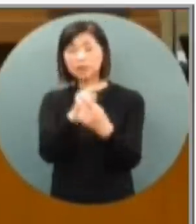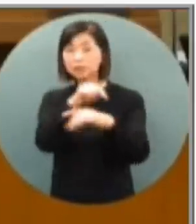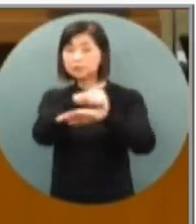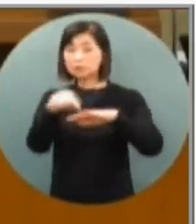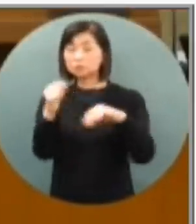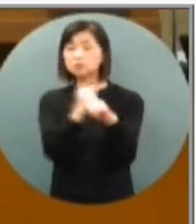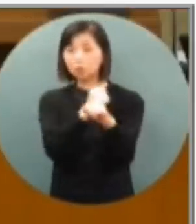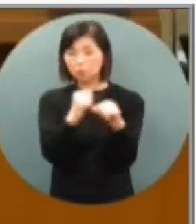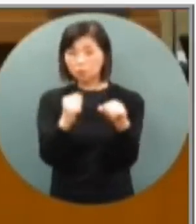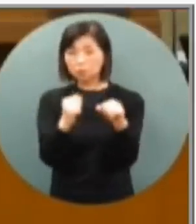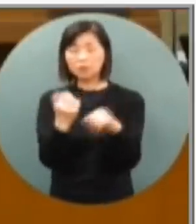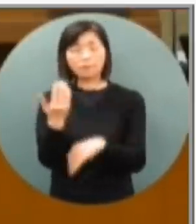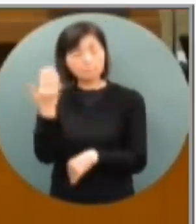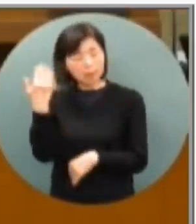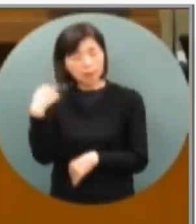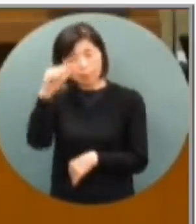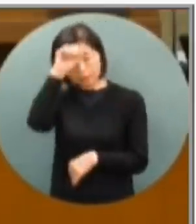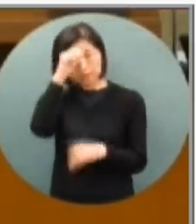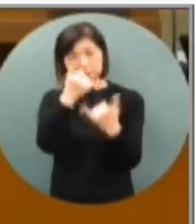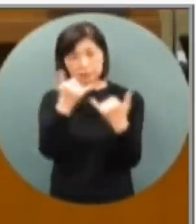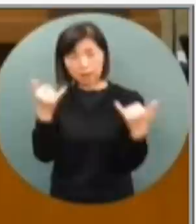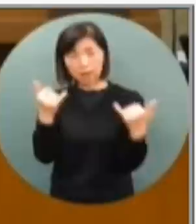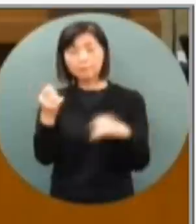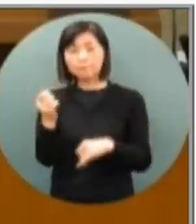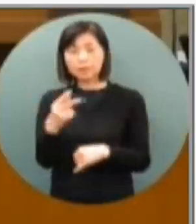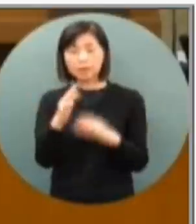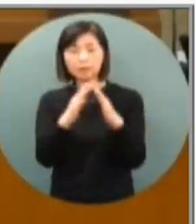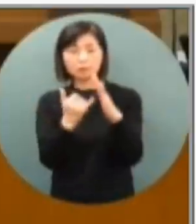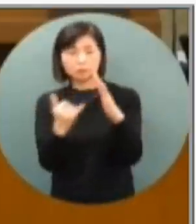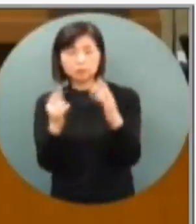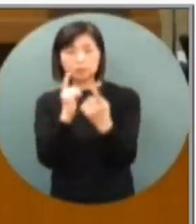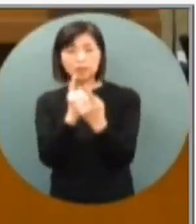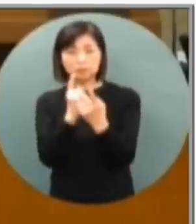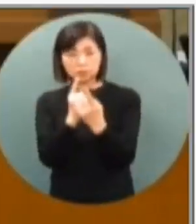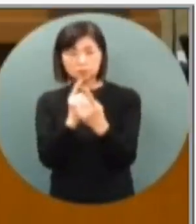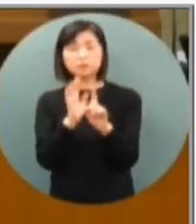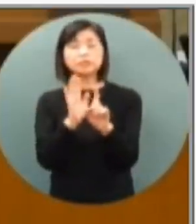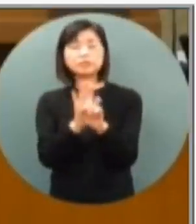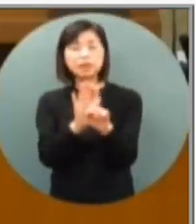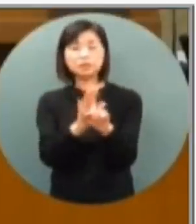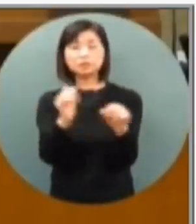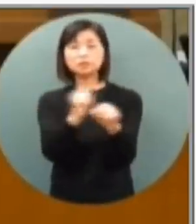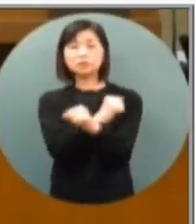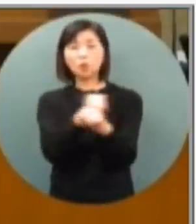族に対する交流及び支援事業が計画をされています。